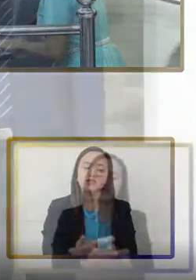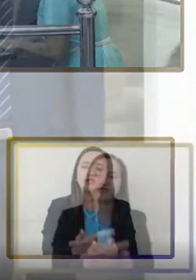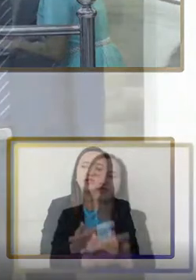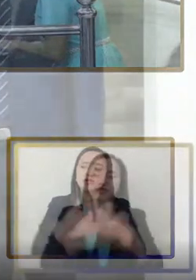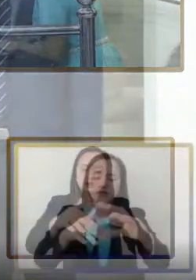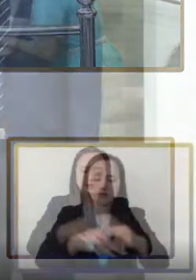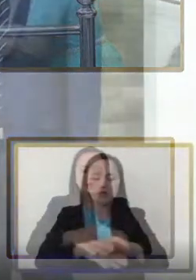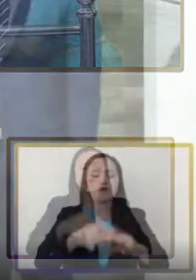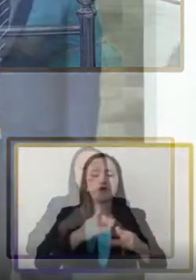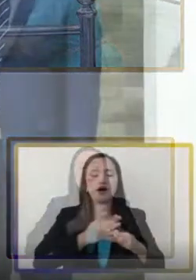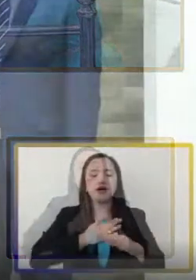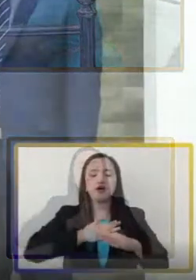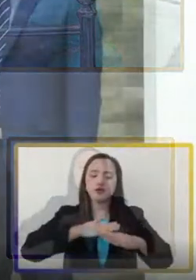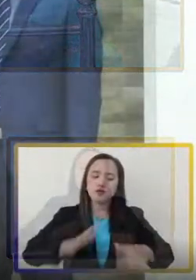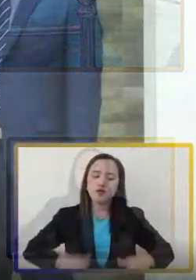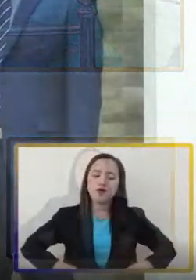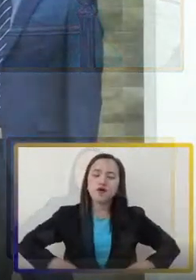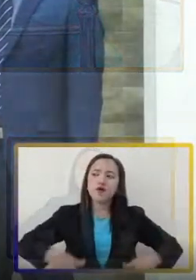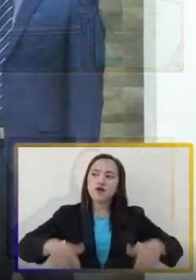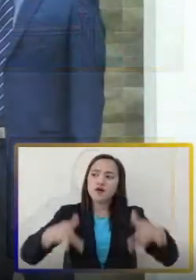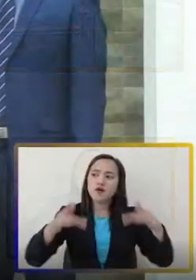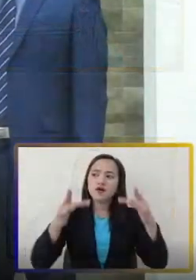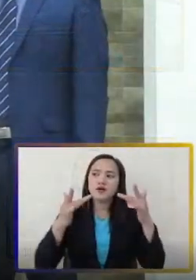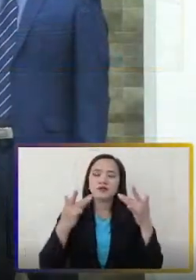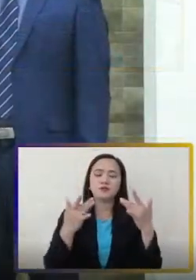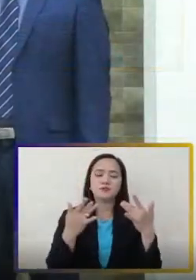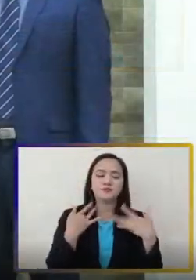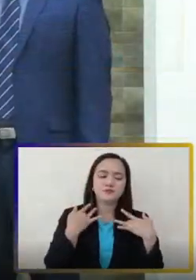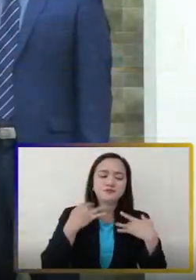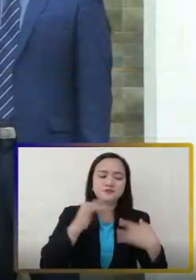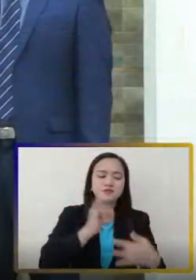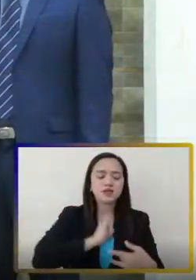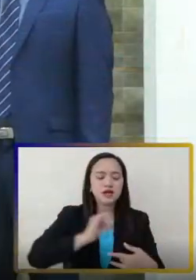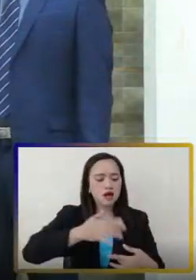Diyos sa buhay ko.